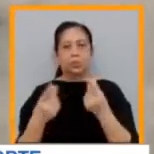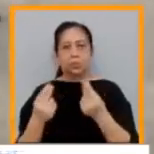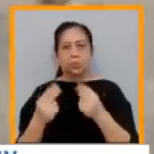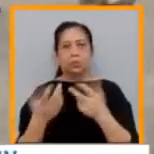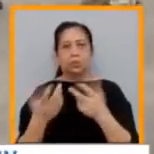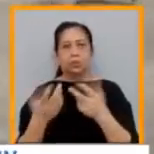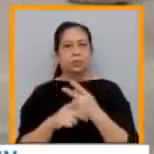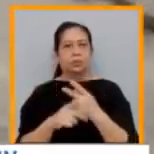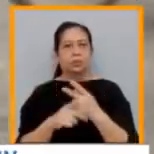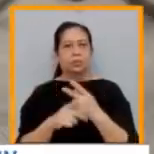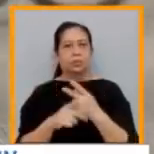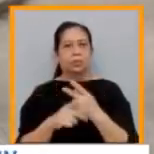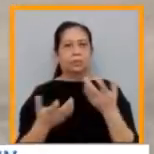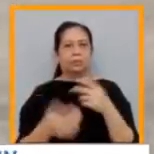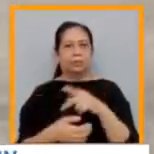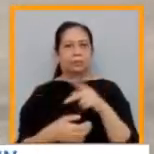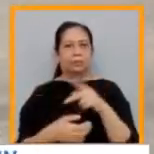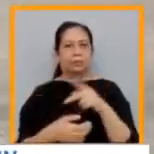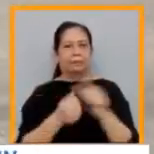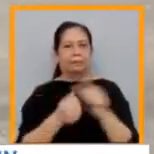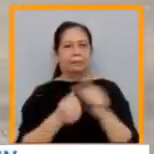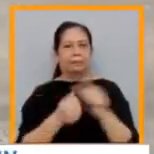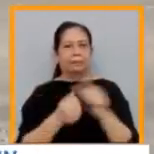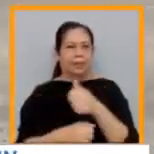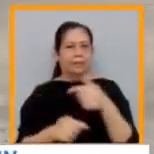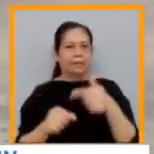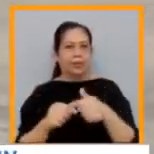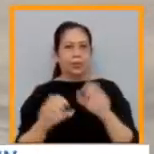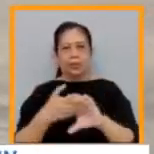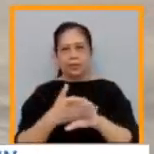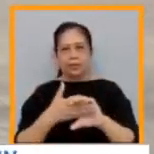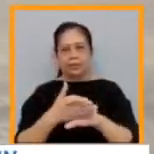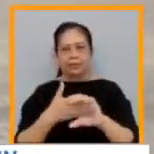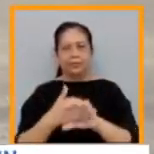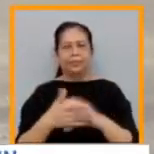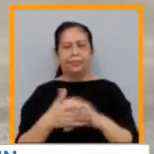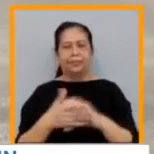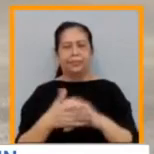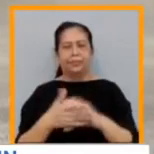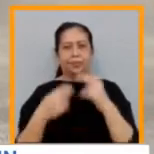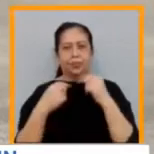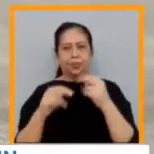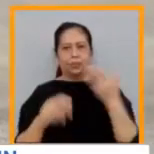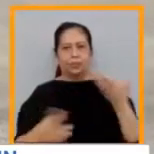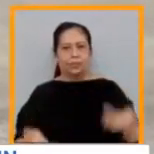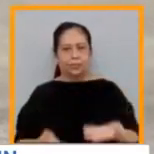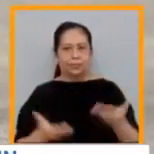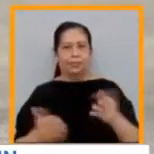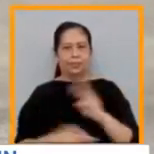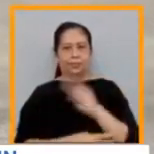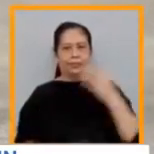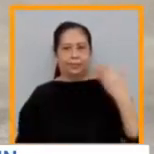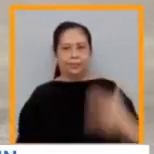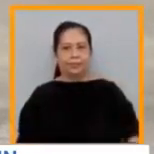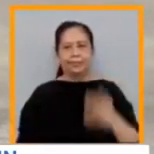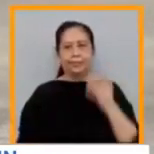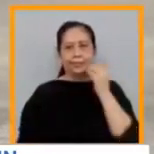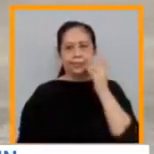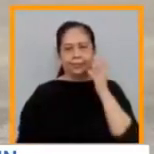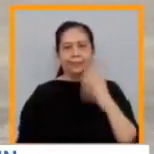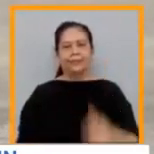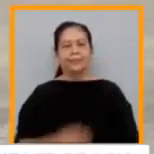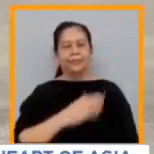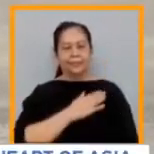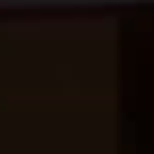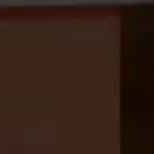pantawid pasada fuel cards. Yan ang unang balita dito sa Maynila. Ako po si Darlene Kai, buong puso